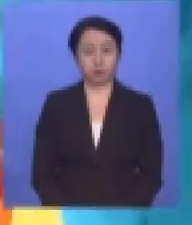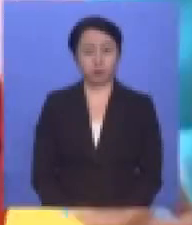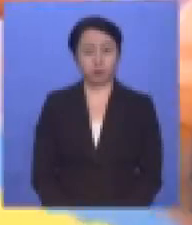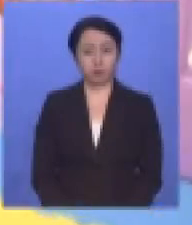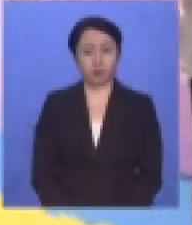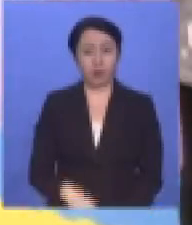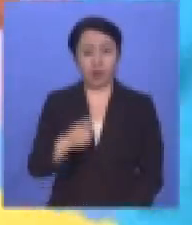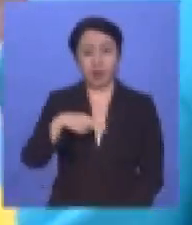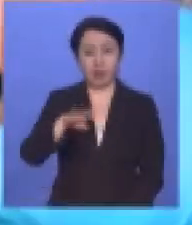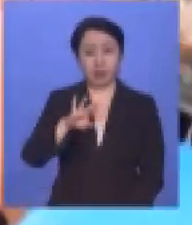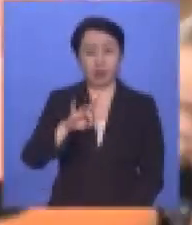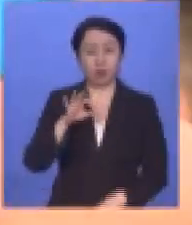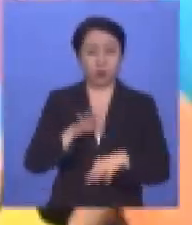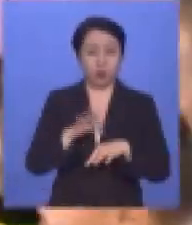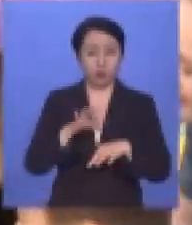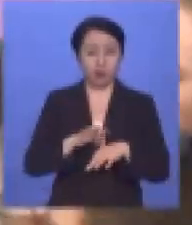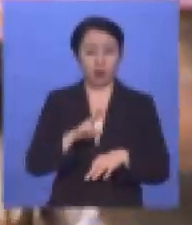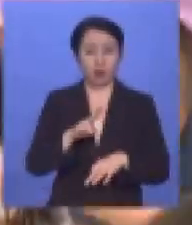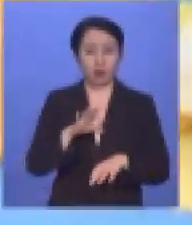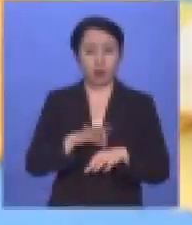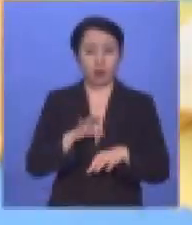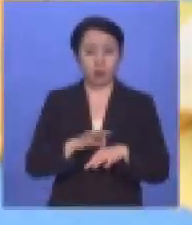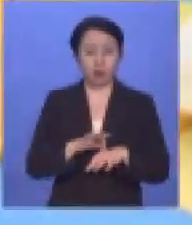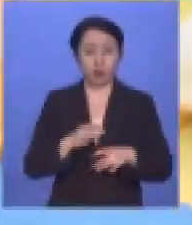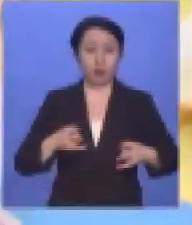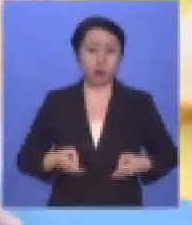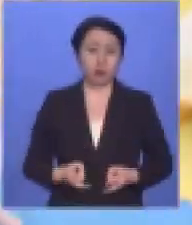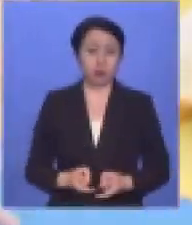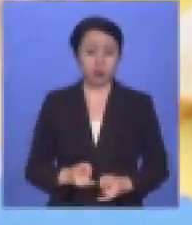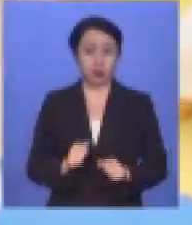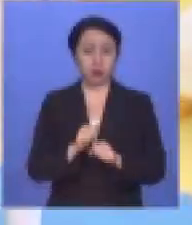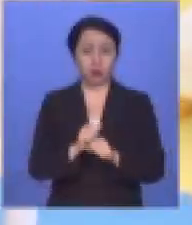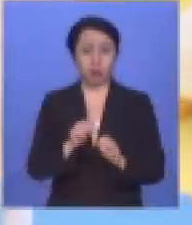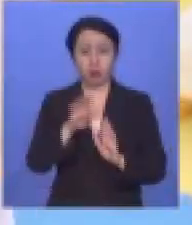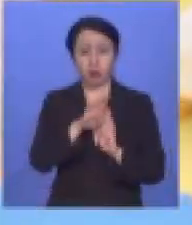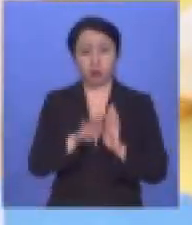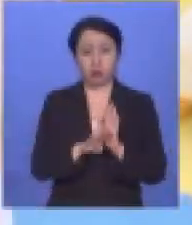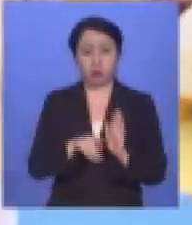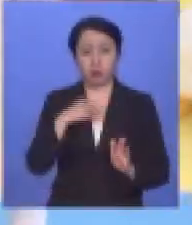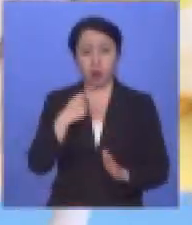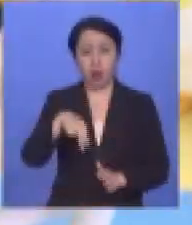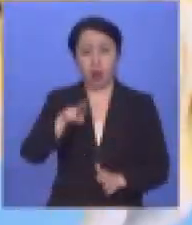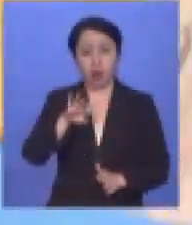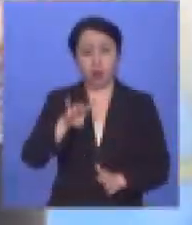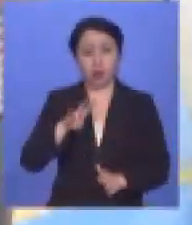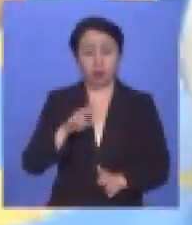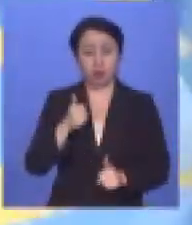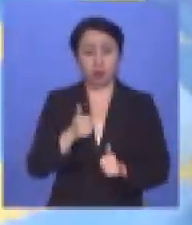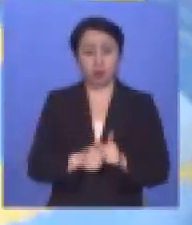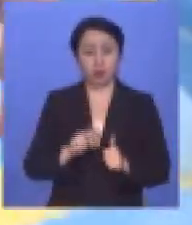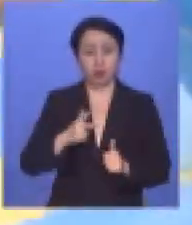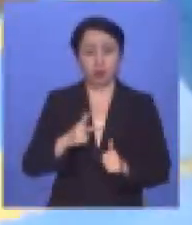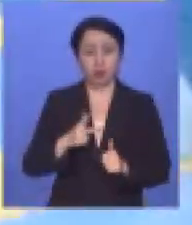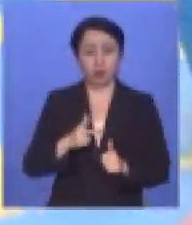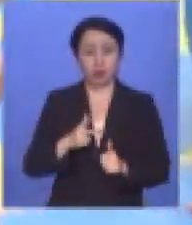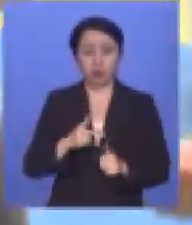Даун синдромы ол туа біткен хромосомалық ауру. Дүниежүзілік денсаулық сақтау ұйымының статистикасы бойынша Даун синдромымен әр